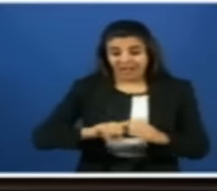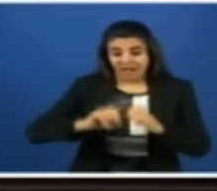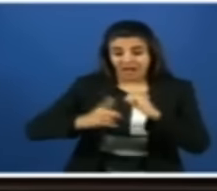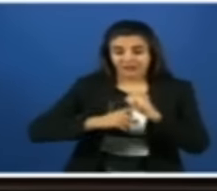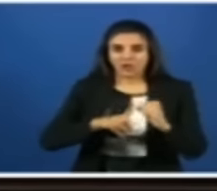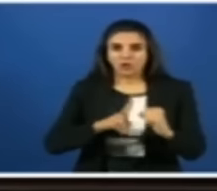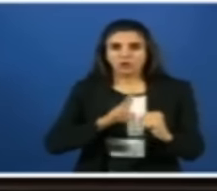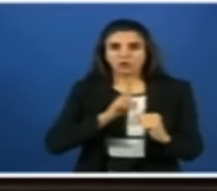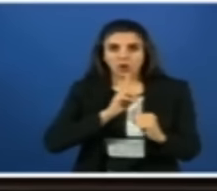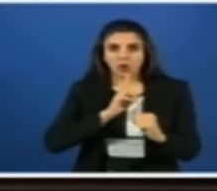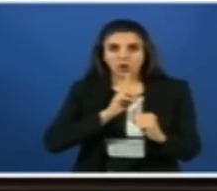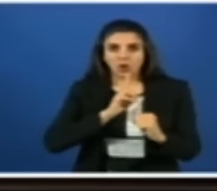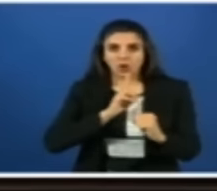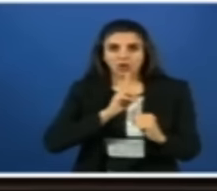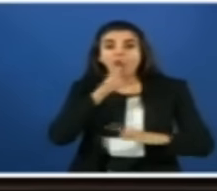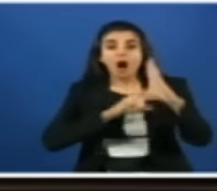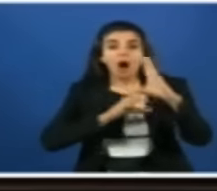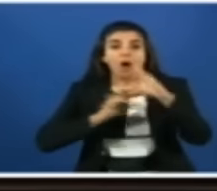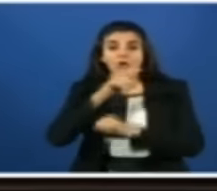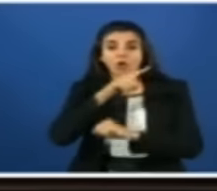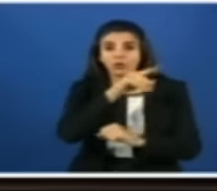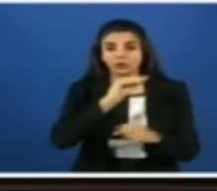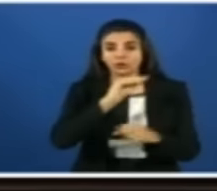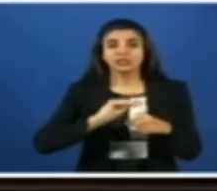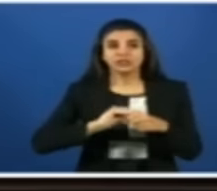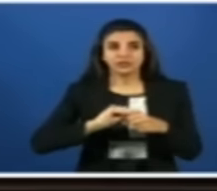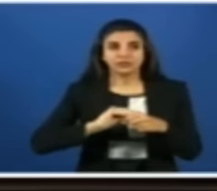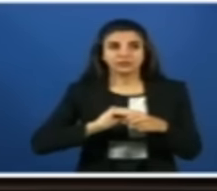sonu Afyon Karahisar'da